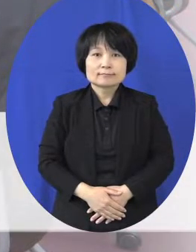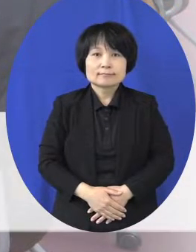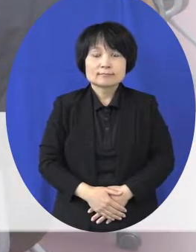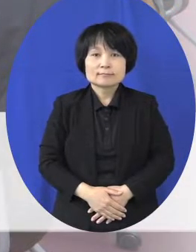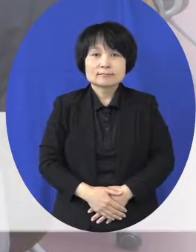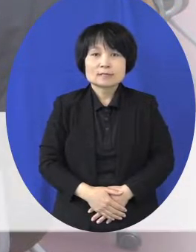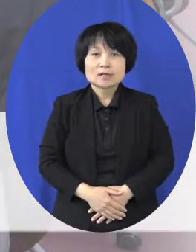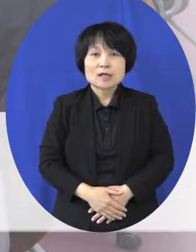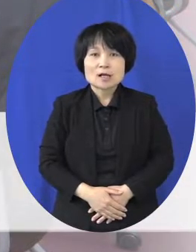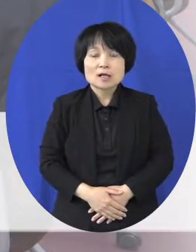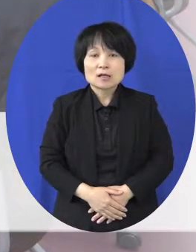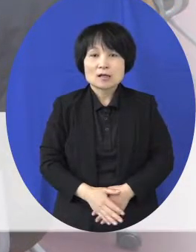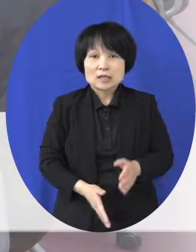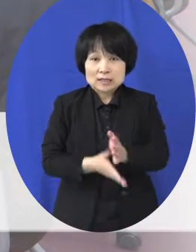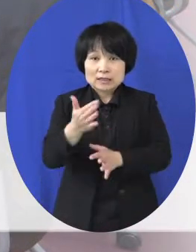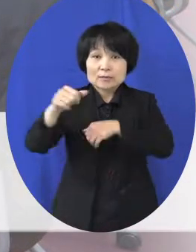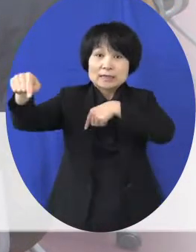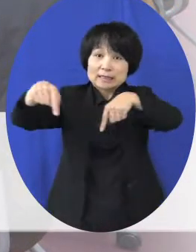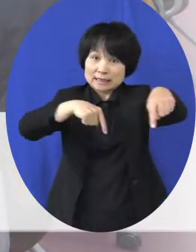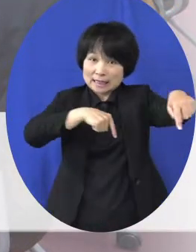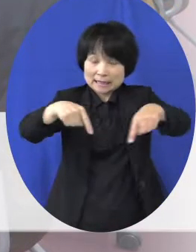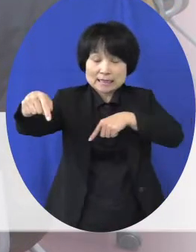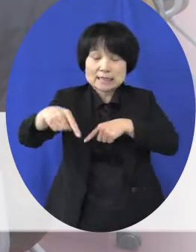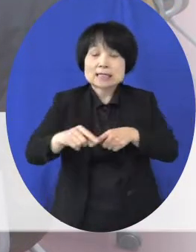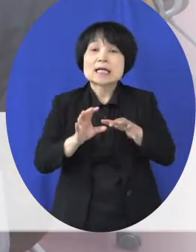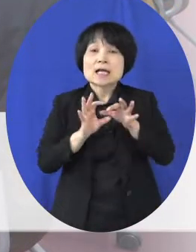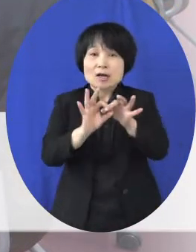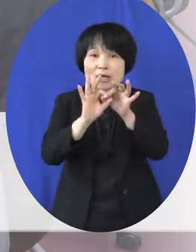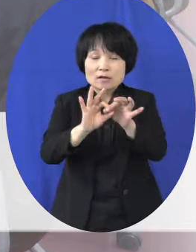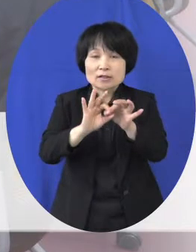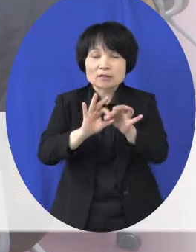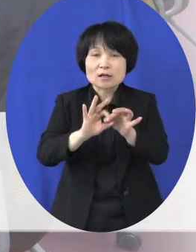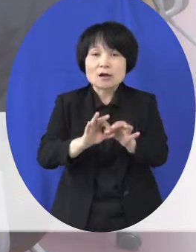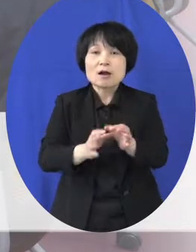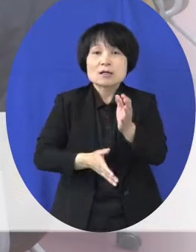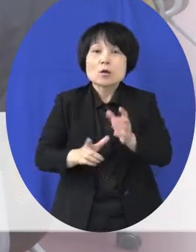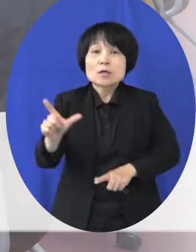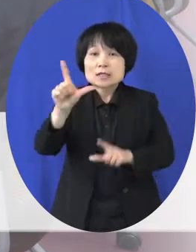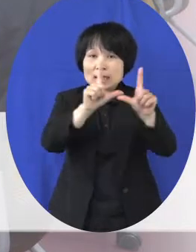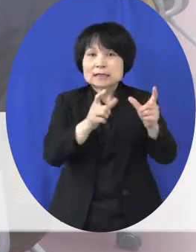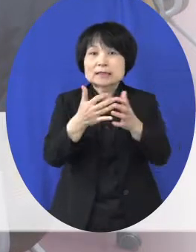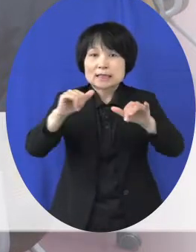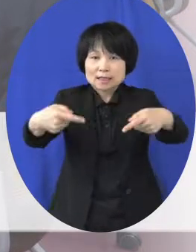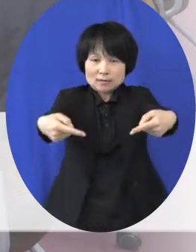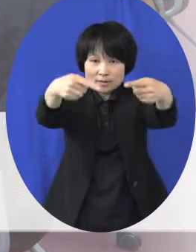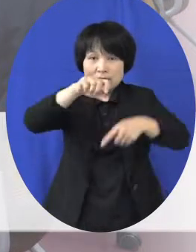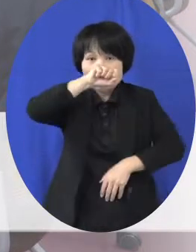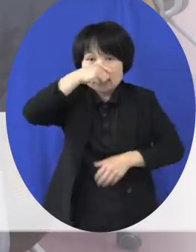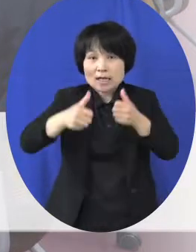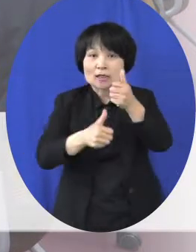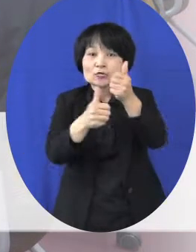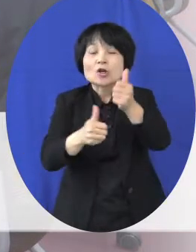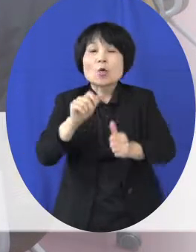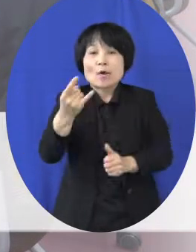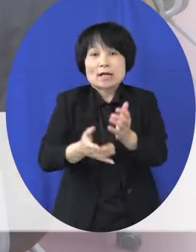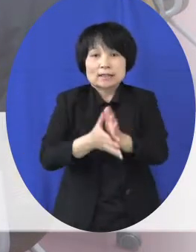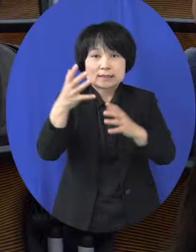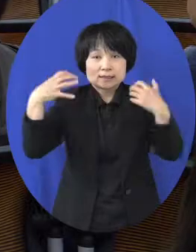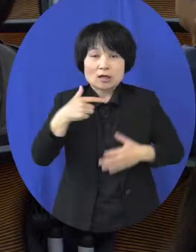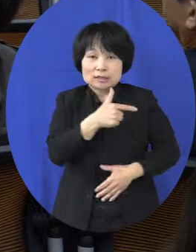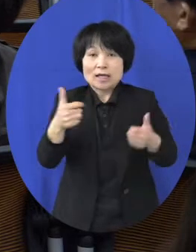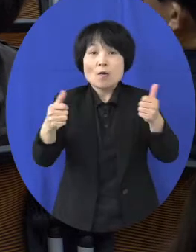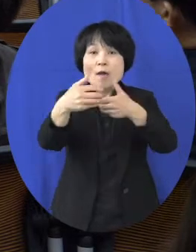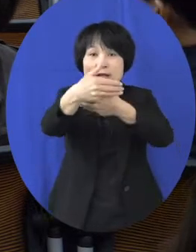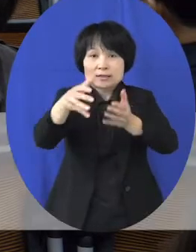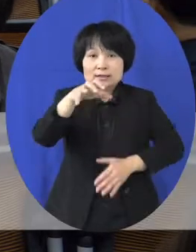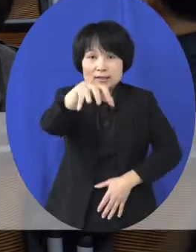주민자치의 일환인 2018년 제2회 주민참여예산위원회 총회가 지난 6일 시청 대회의실에서 개최됐습니다.